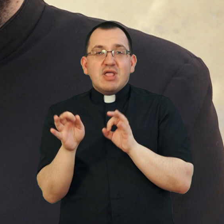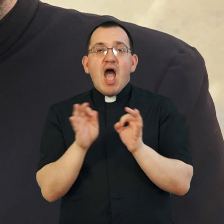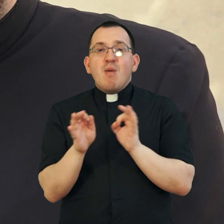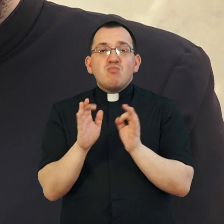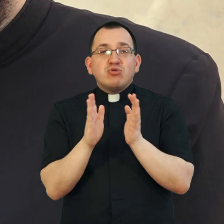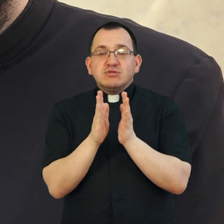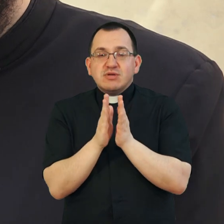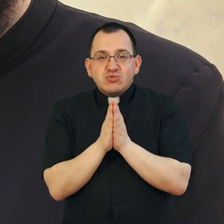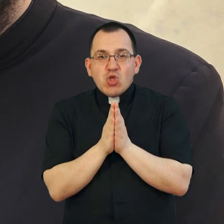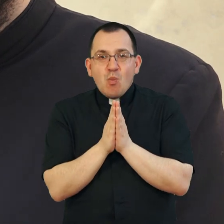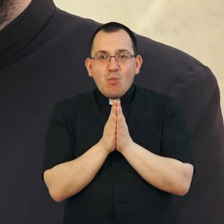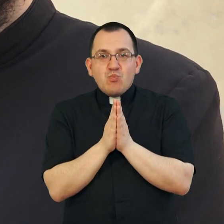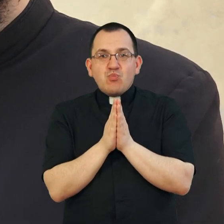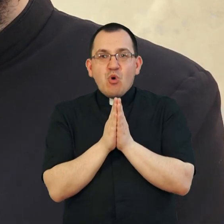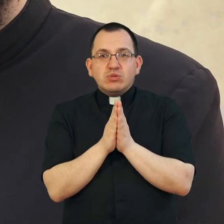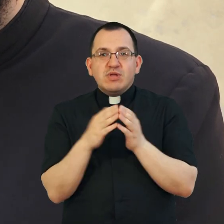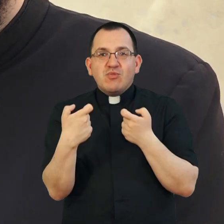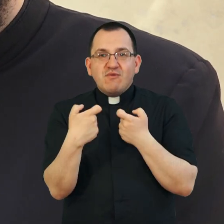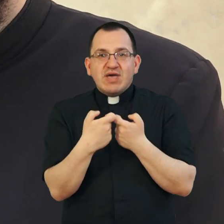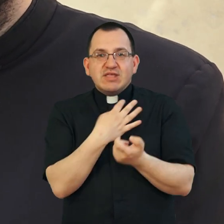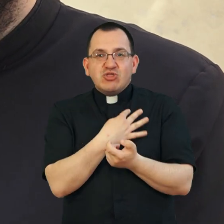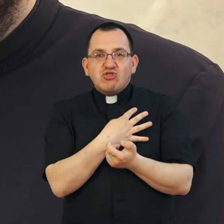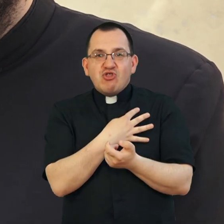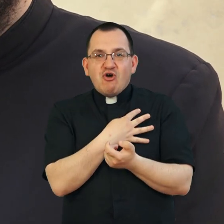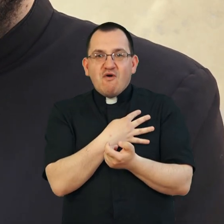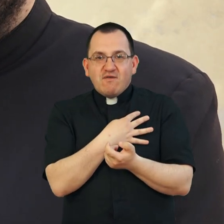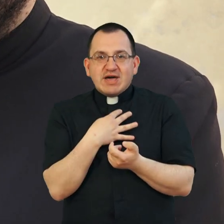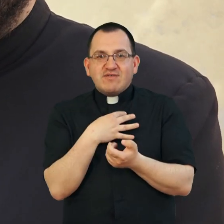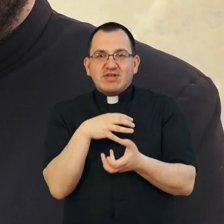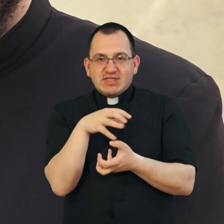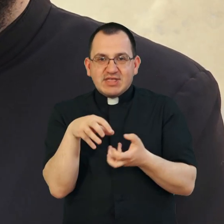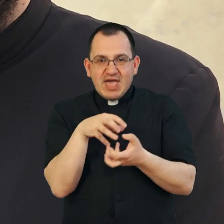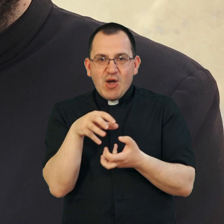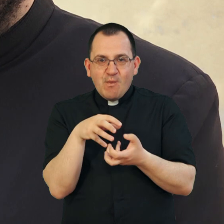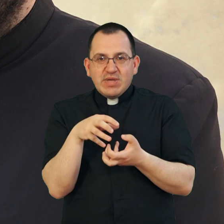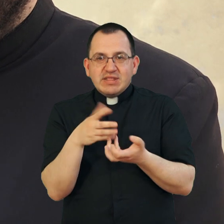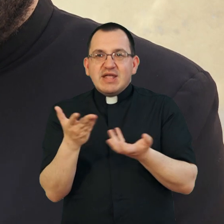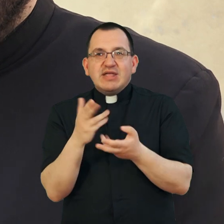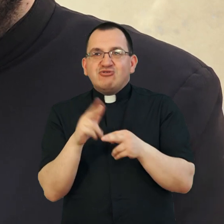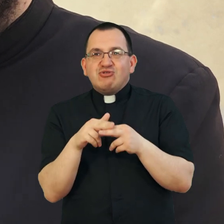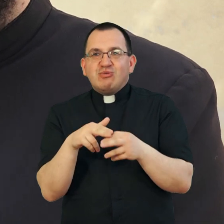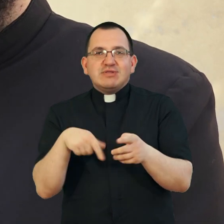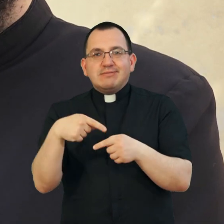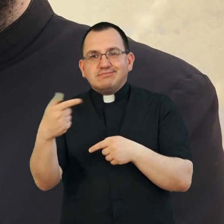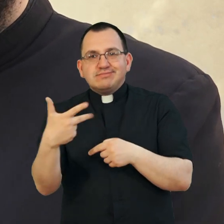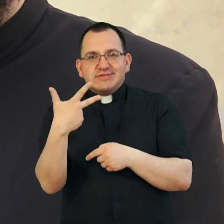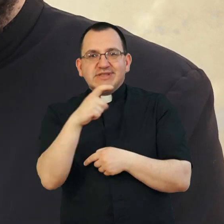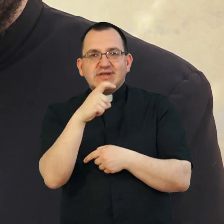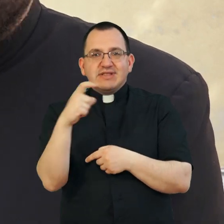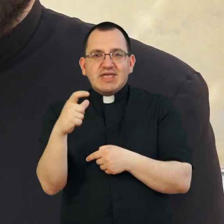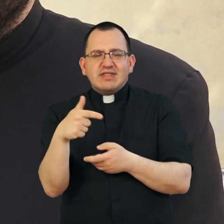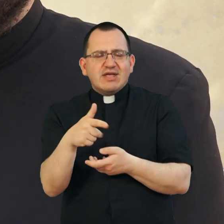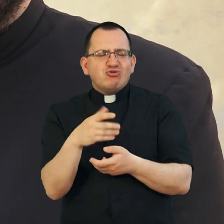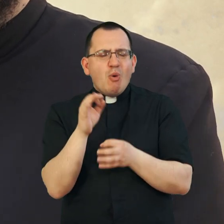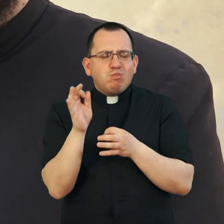nekako nam je najviše na srcu susret hrvatskih katoličkih obitelji koji će biti u Ludbregu kroz 3 tjedna. Pa evo, to nam je